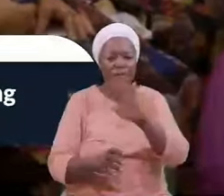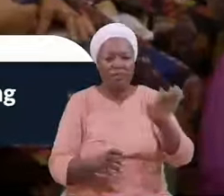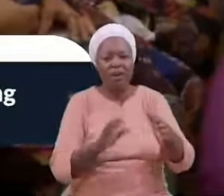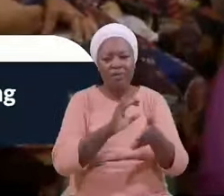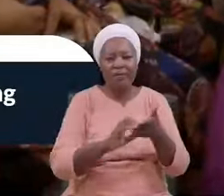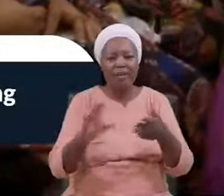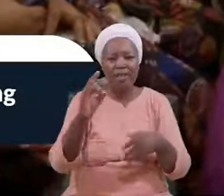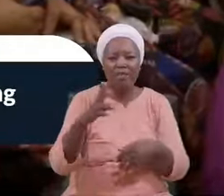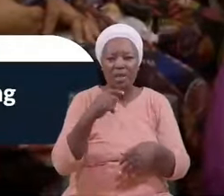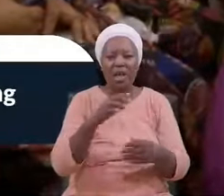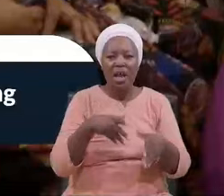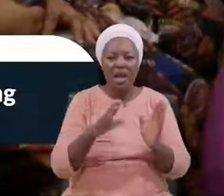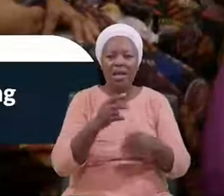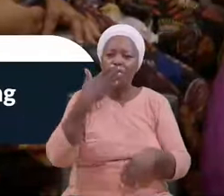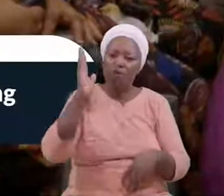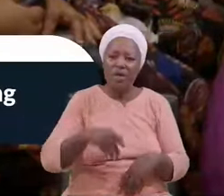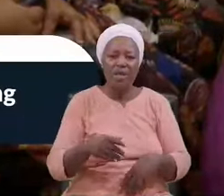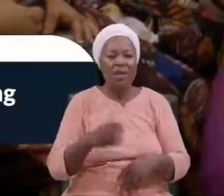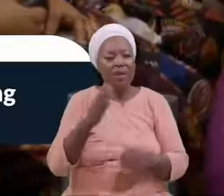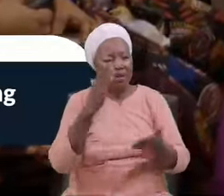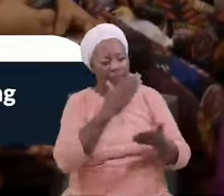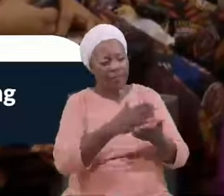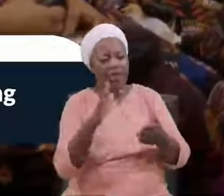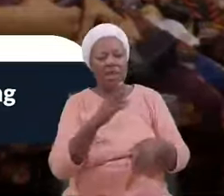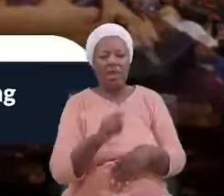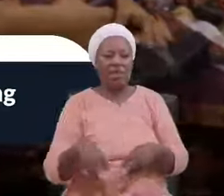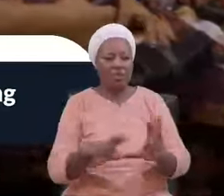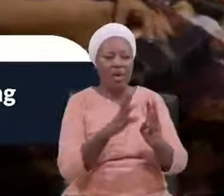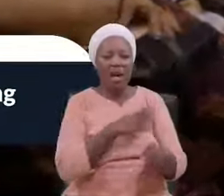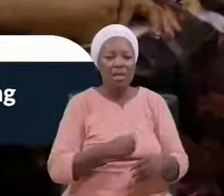55, verset 7, qui dit